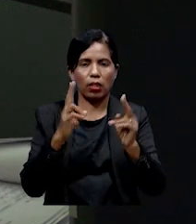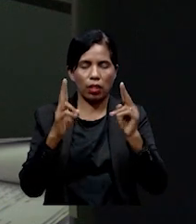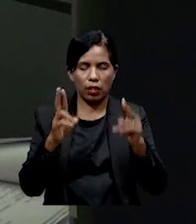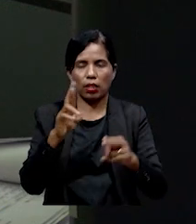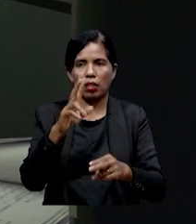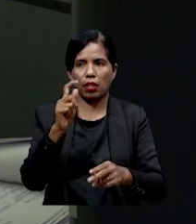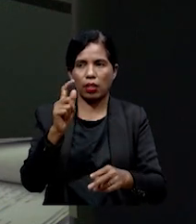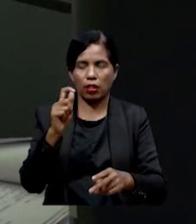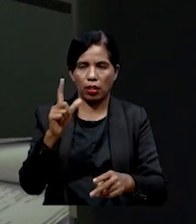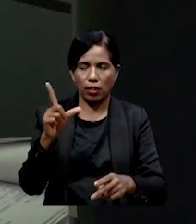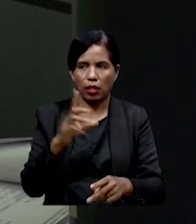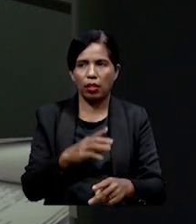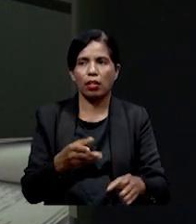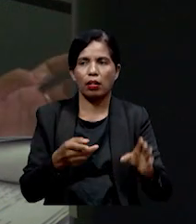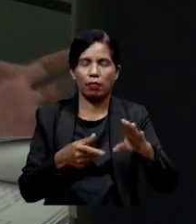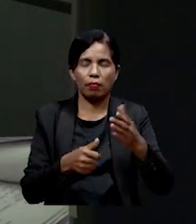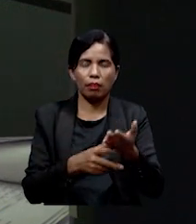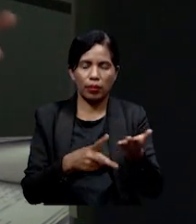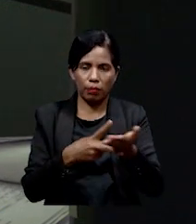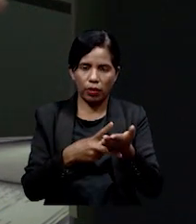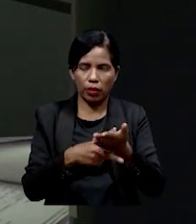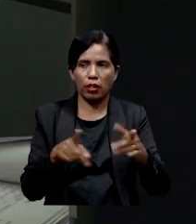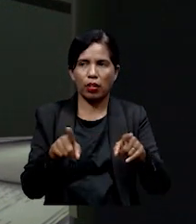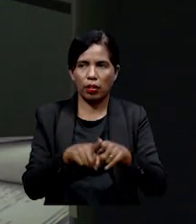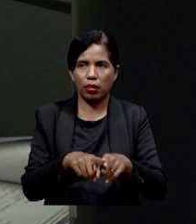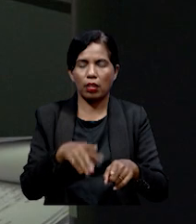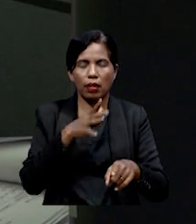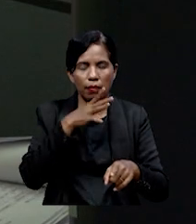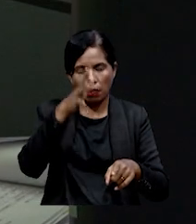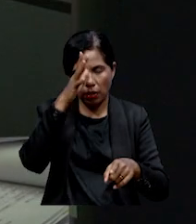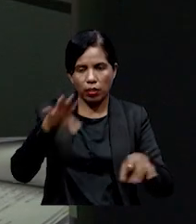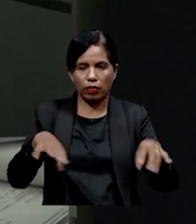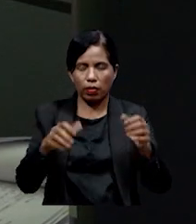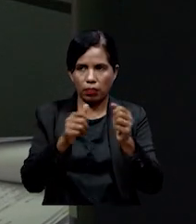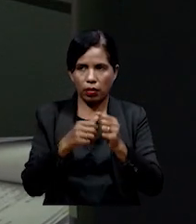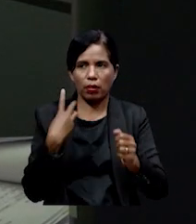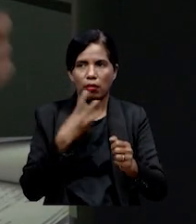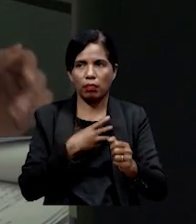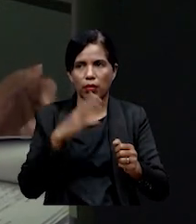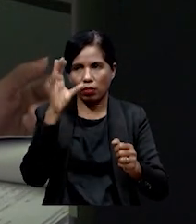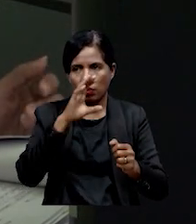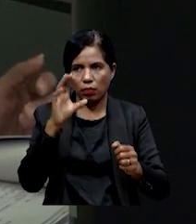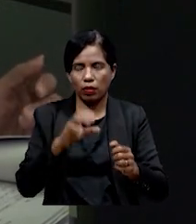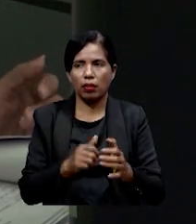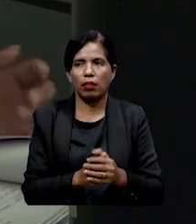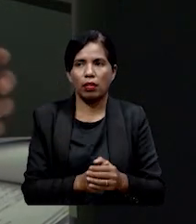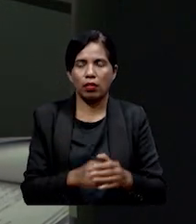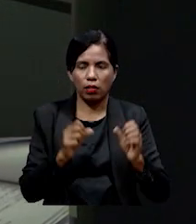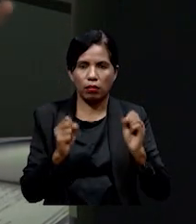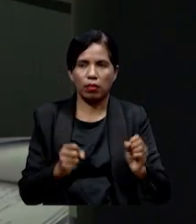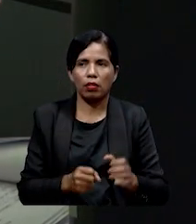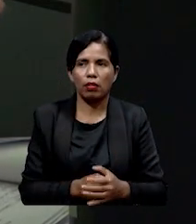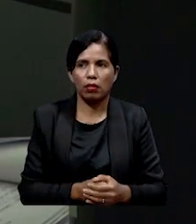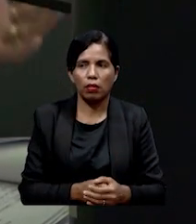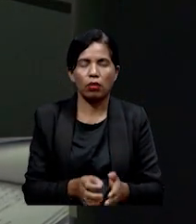bel hutu ana. Depois passaporte fala mo sanesan. Ane tenge inan aman koper hamu te fala ame para amlo buka fala amne kata kista ya giru valdares nia para bele